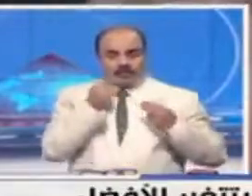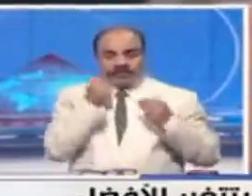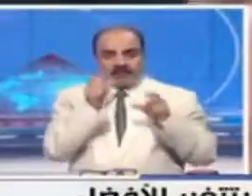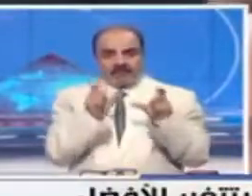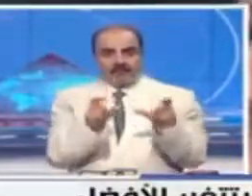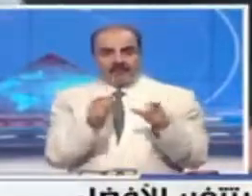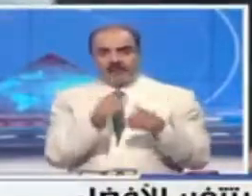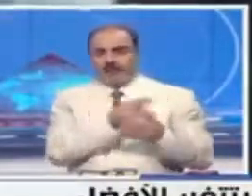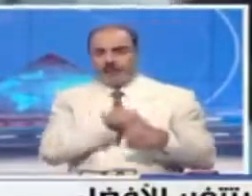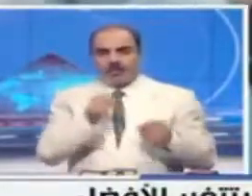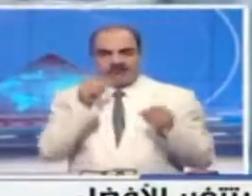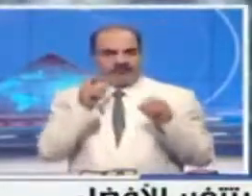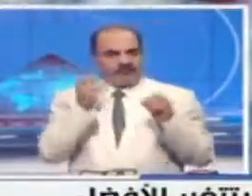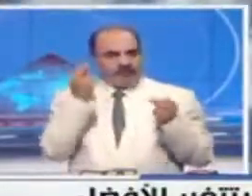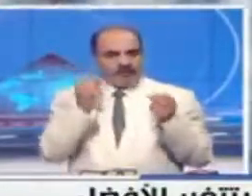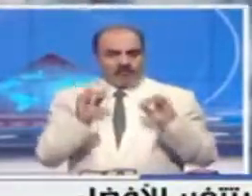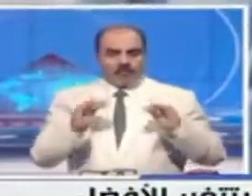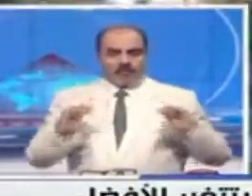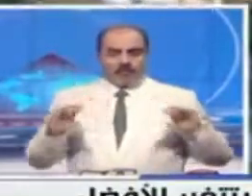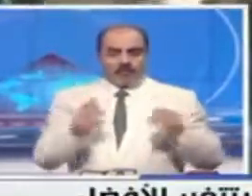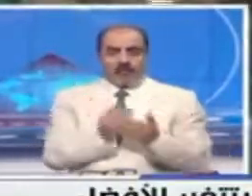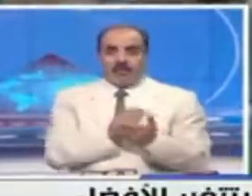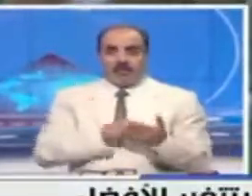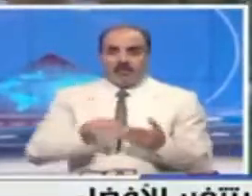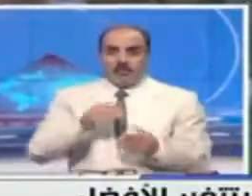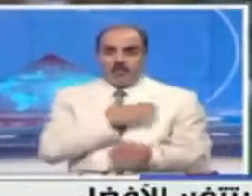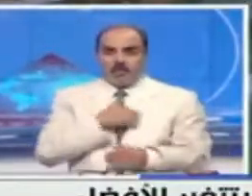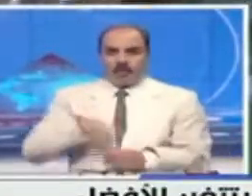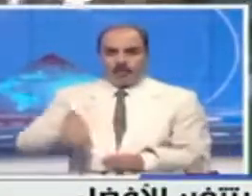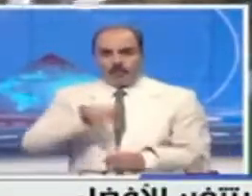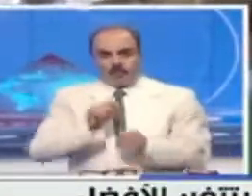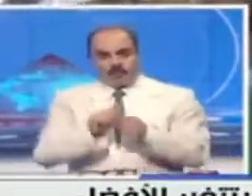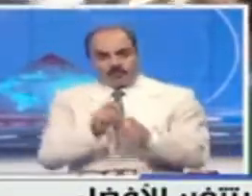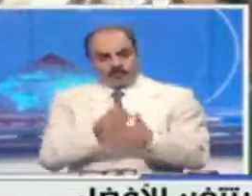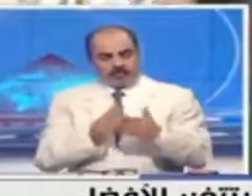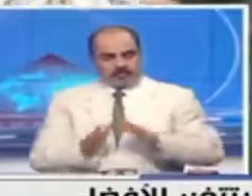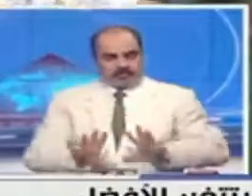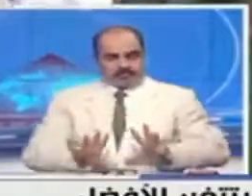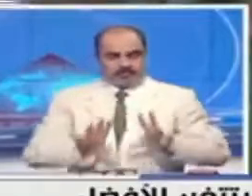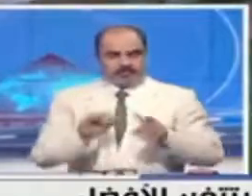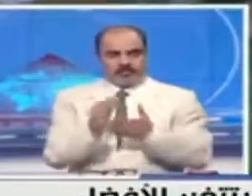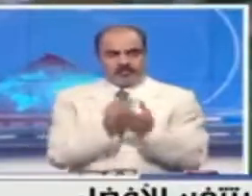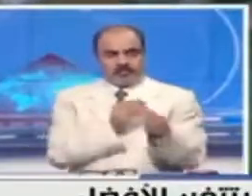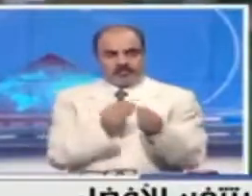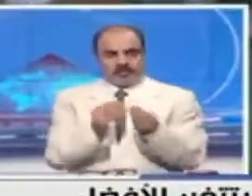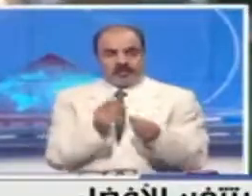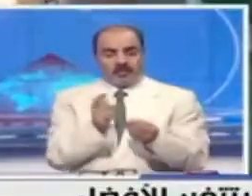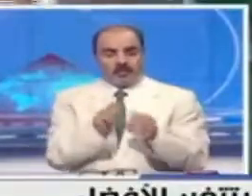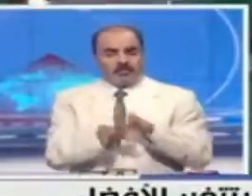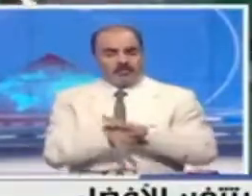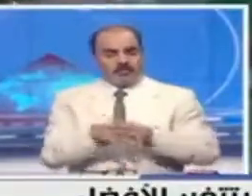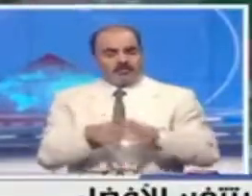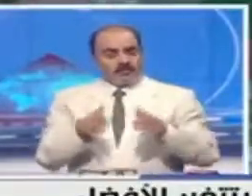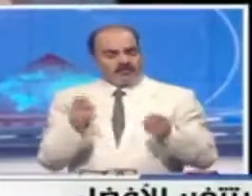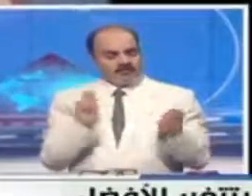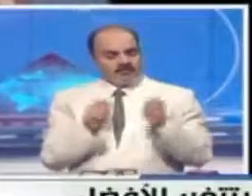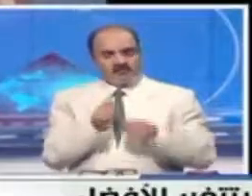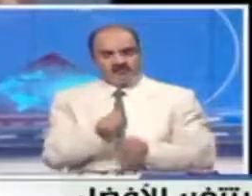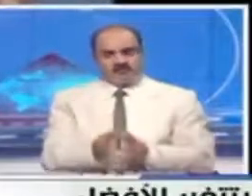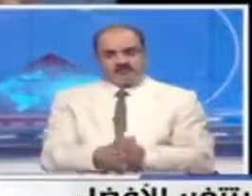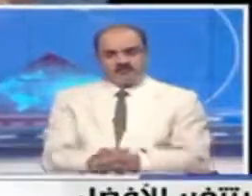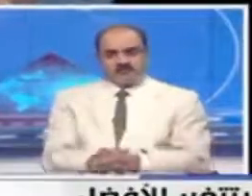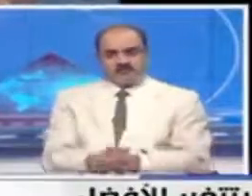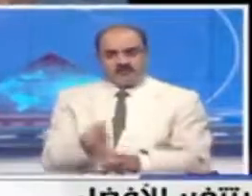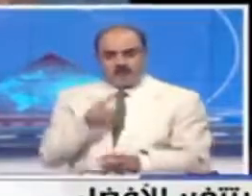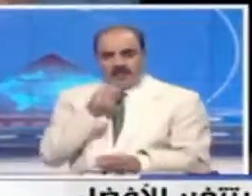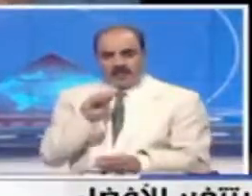والندوات التثقيفية تتوازى مع جهود الدولة لتطوير البنية التحتية وتنفيذ المشروعات التنموية. اللي احنا